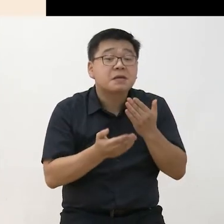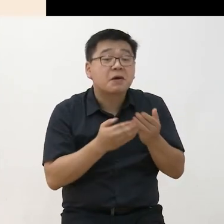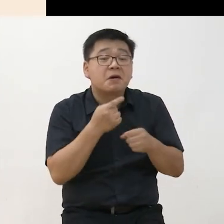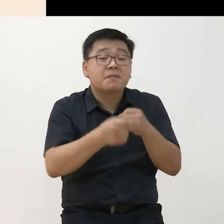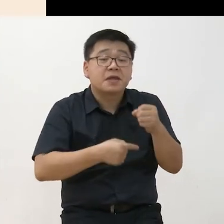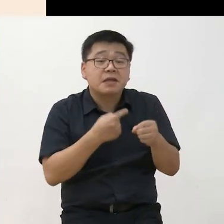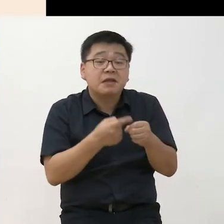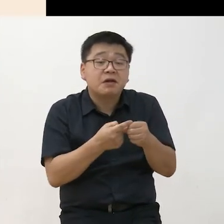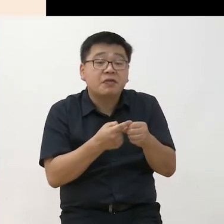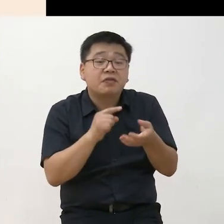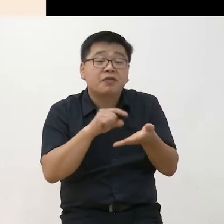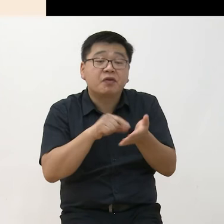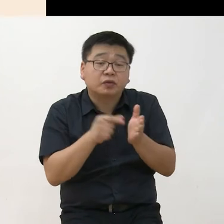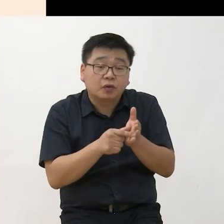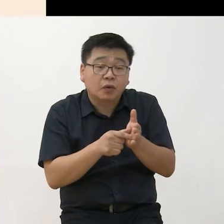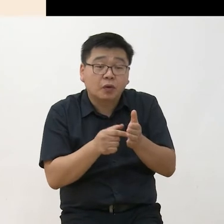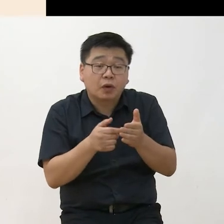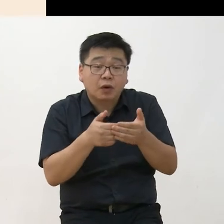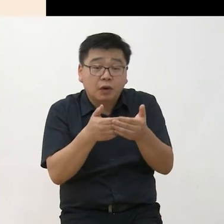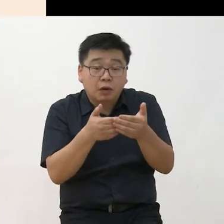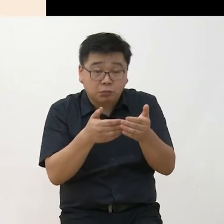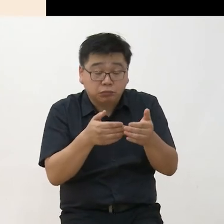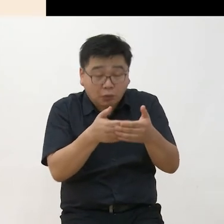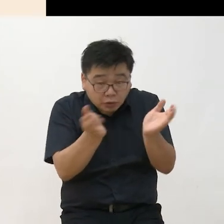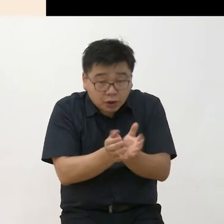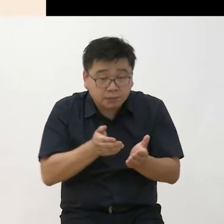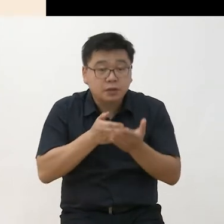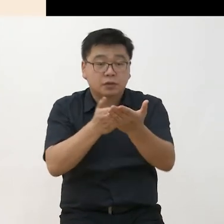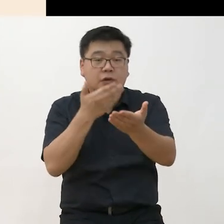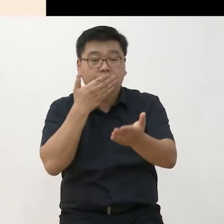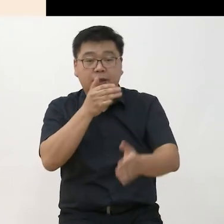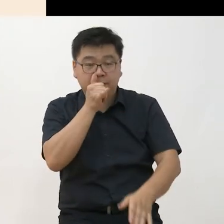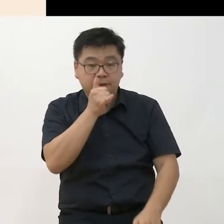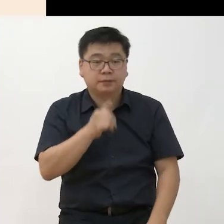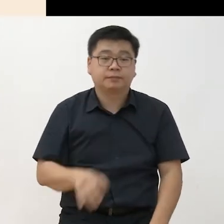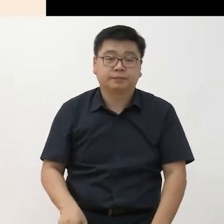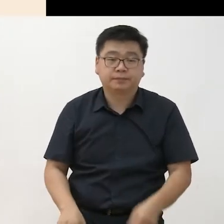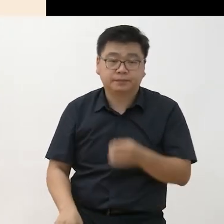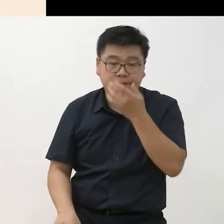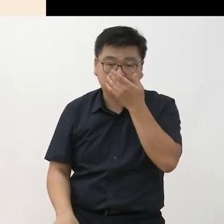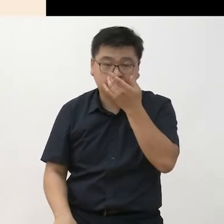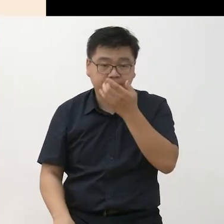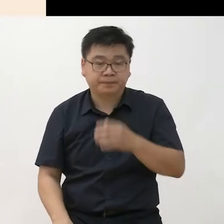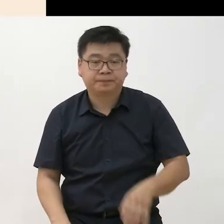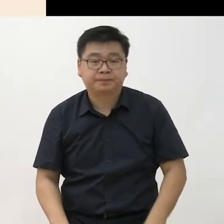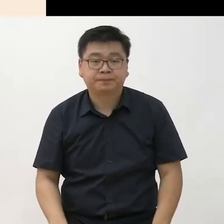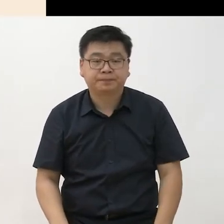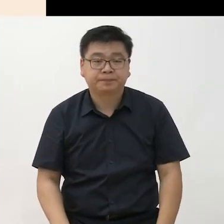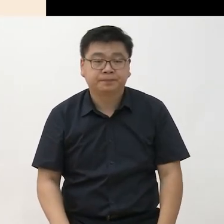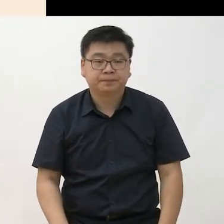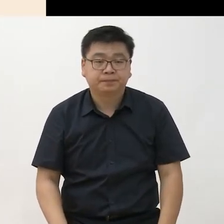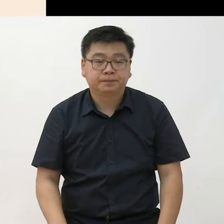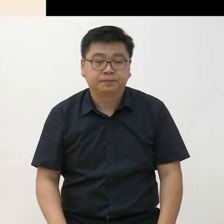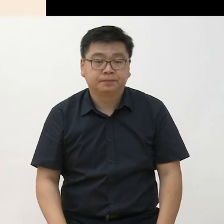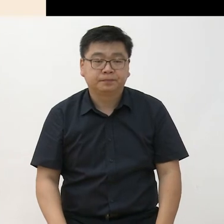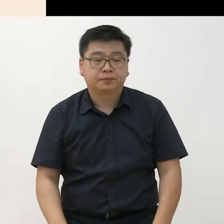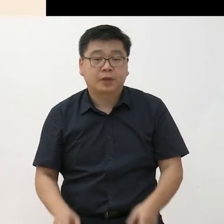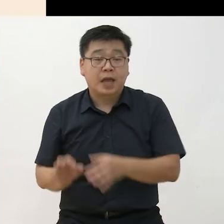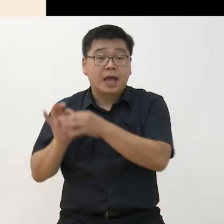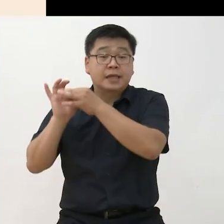운영 실적을 가진 단체도 역시 지원 신청이 가능하도록 2021년부터 개선된 부분입니다. 그리고